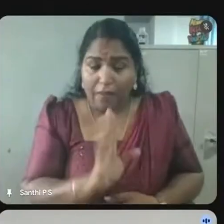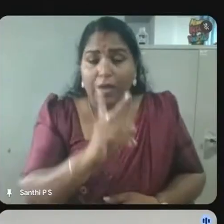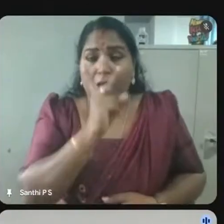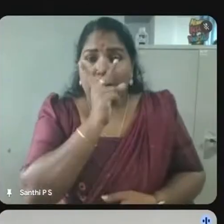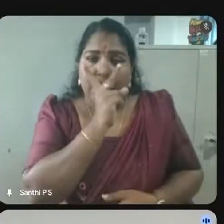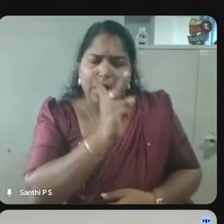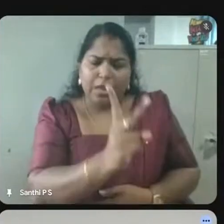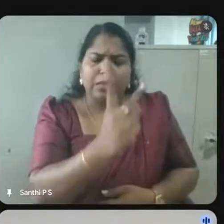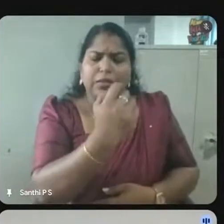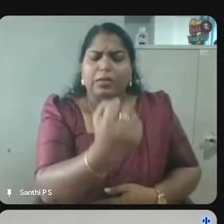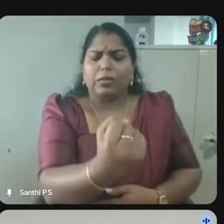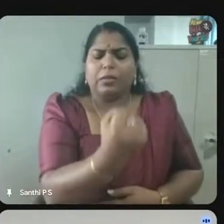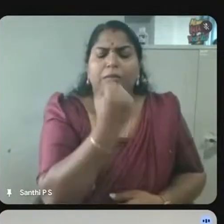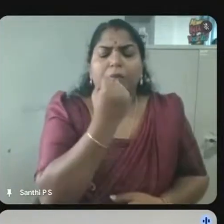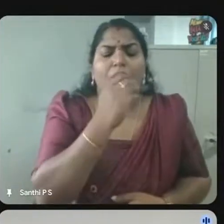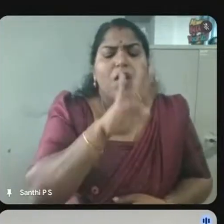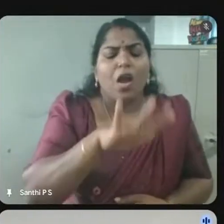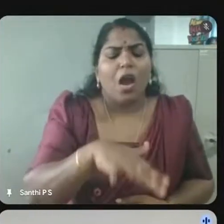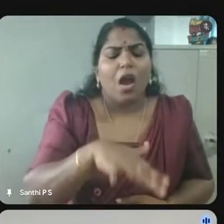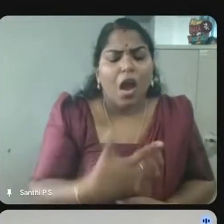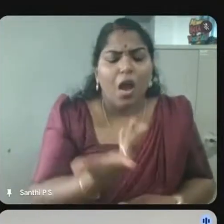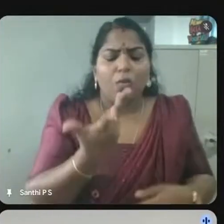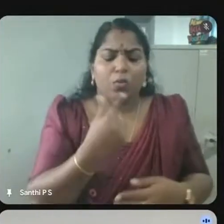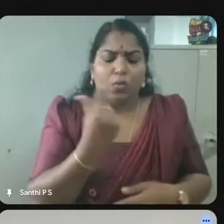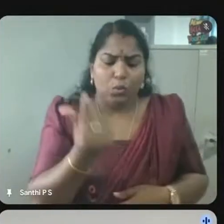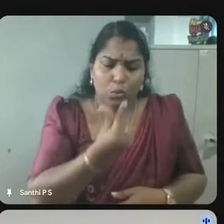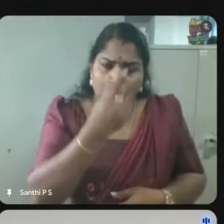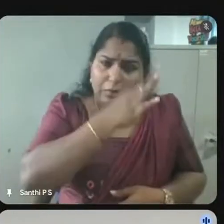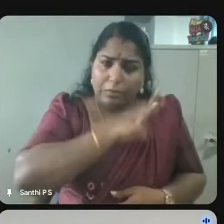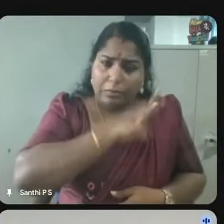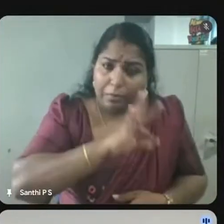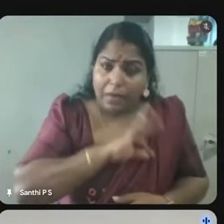കാഴ്ചശക്തി എങ്ങനെ നമുക്ക് ഉപയോഗിക്കാം എന്നുള്ളതിന്റെ ഒരു